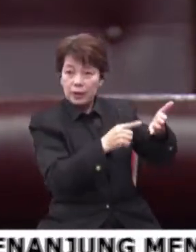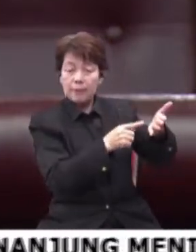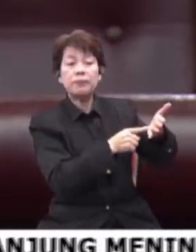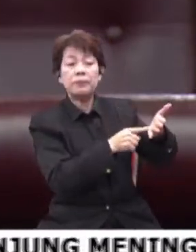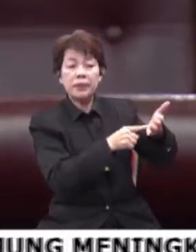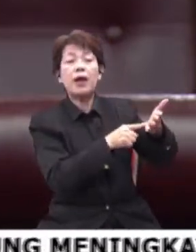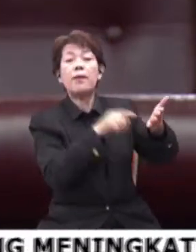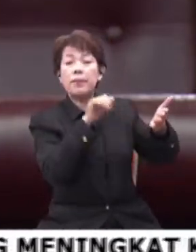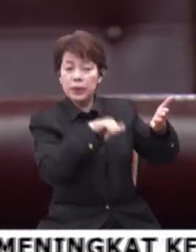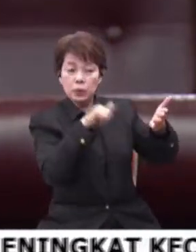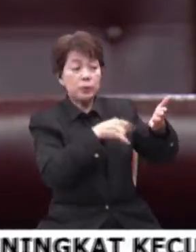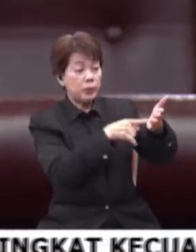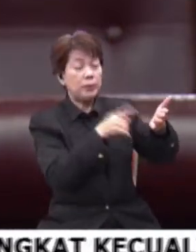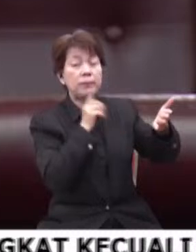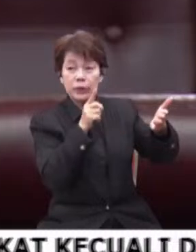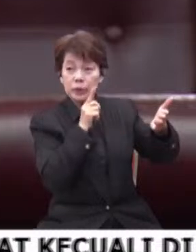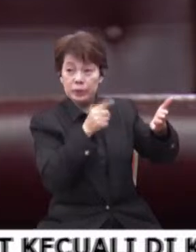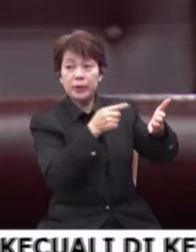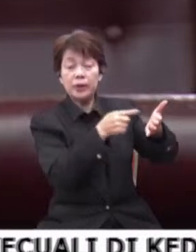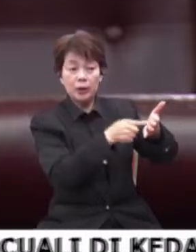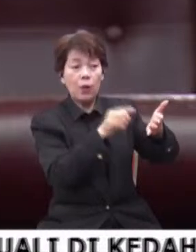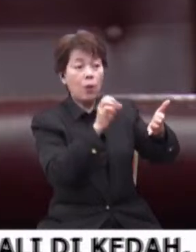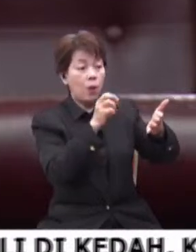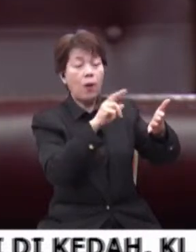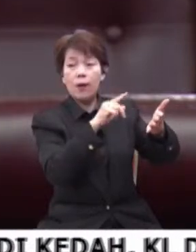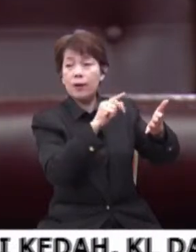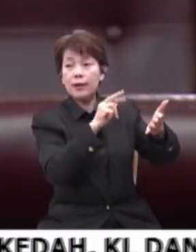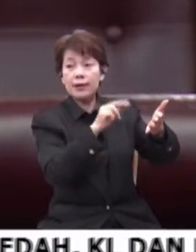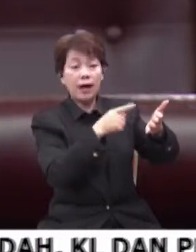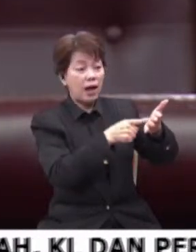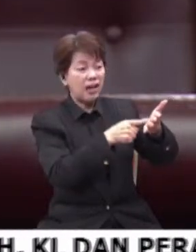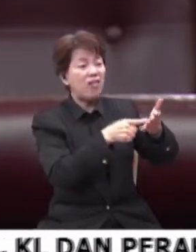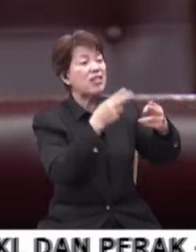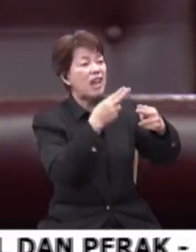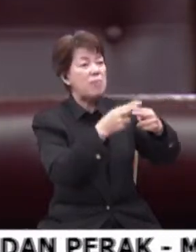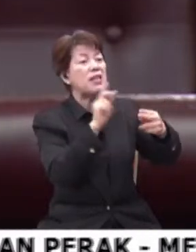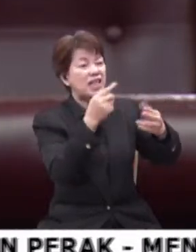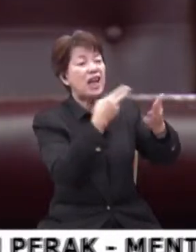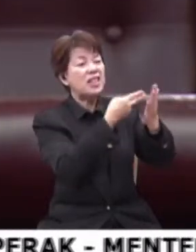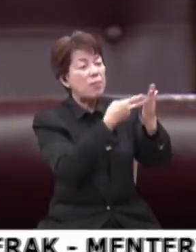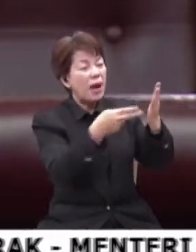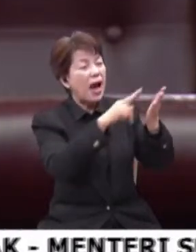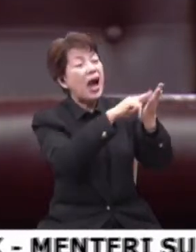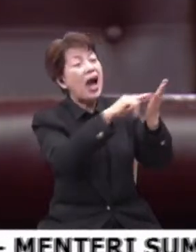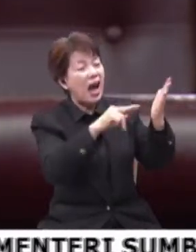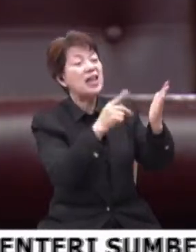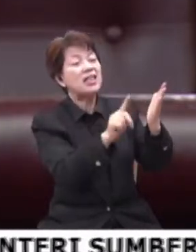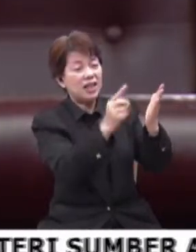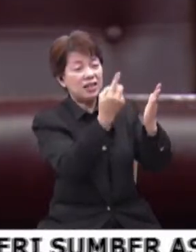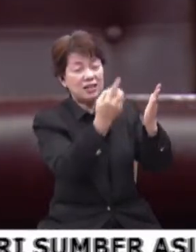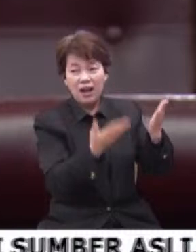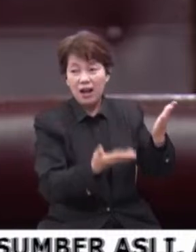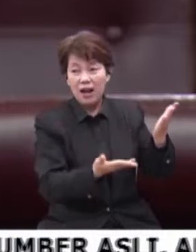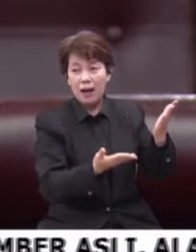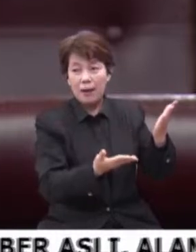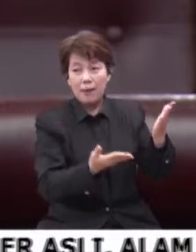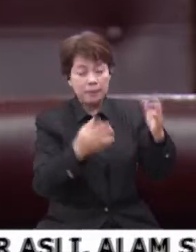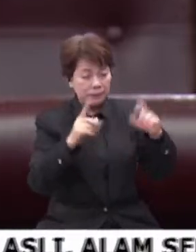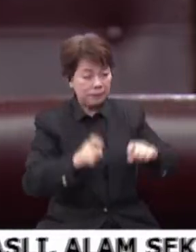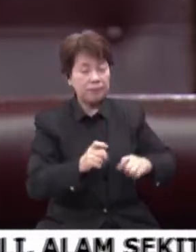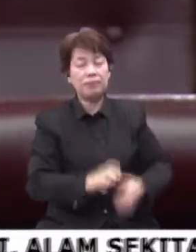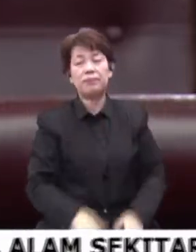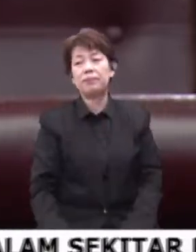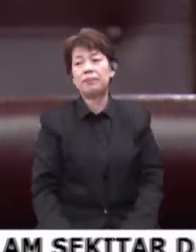ada iya betul-betul bersifat Gening ataupun dinamakan organik saja tapi bahan-bahannya tidak bersifat